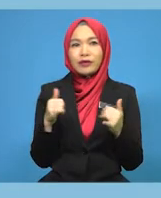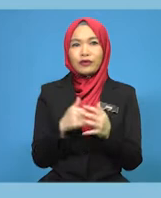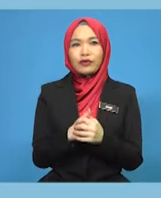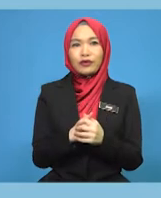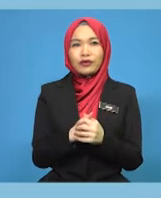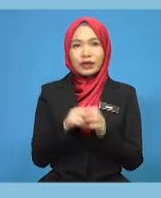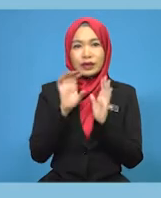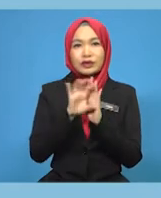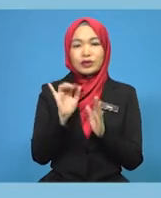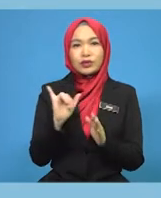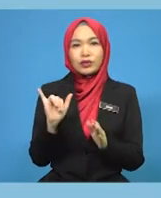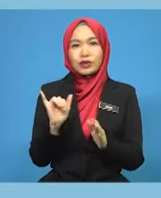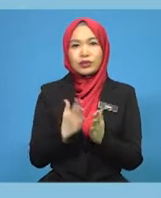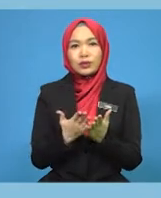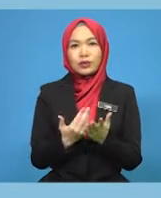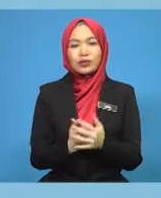penerbitan,